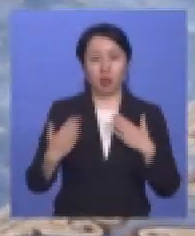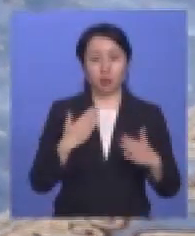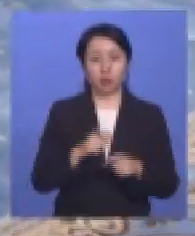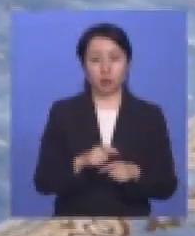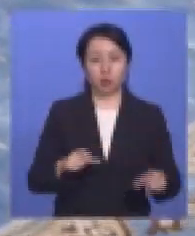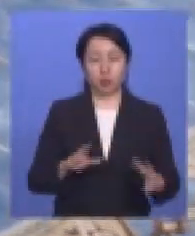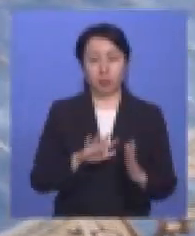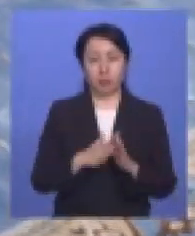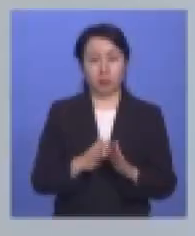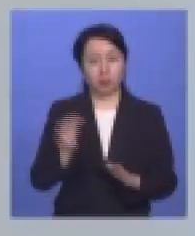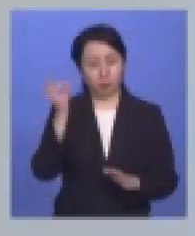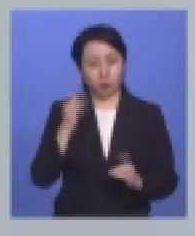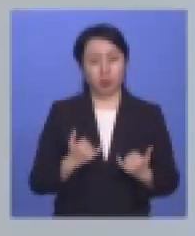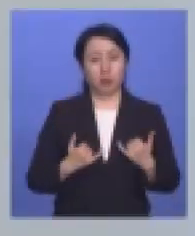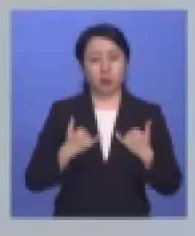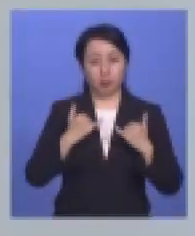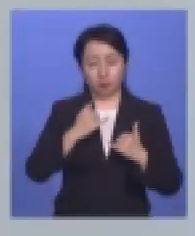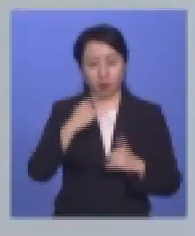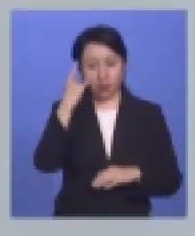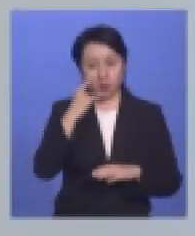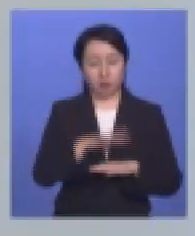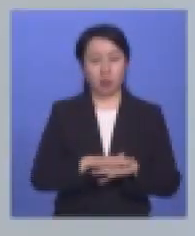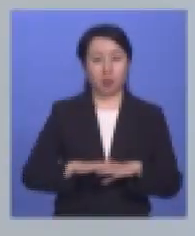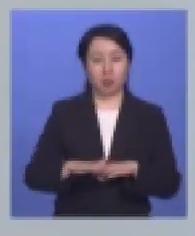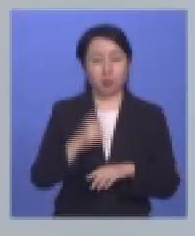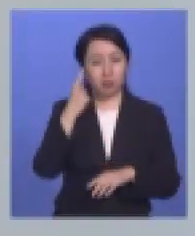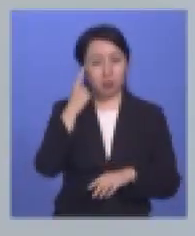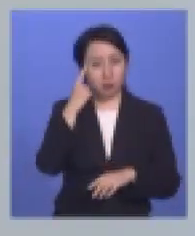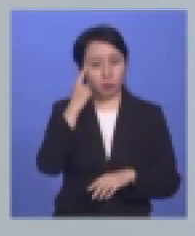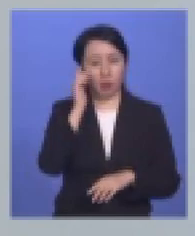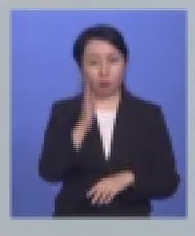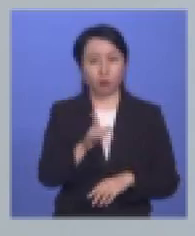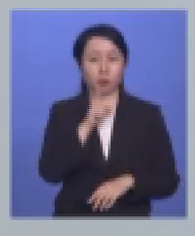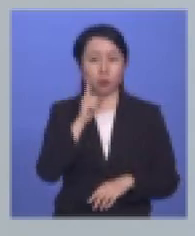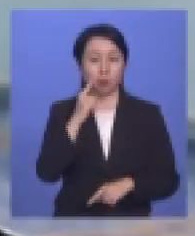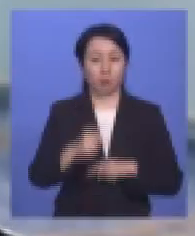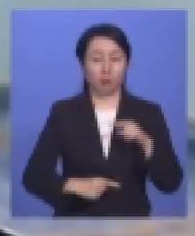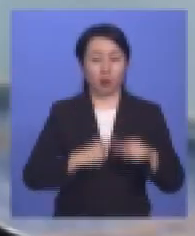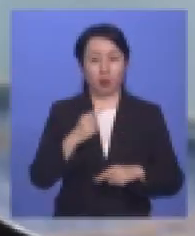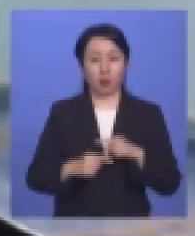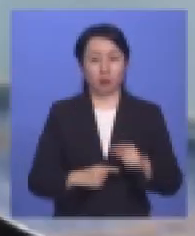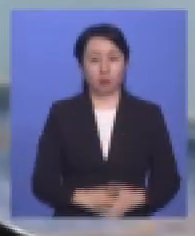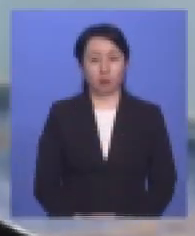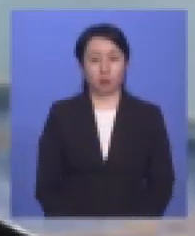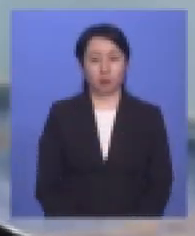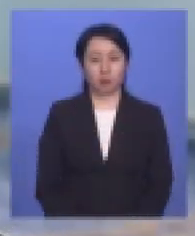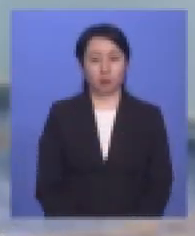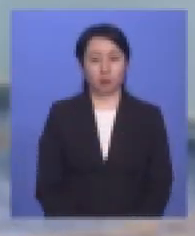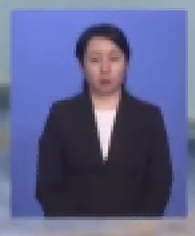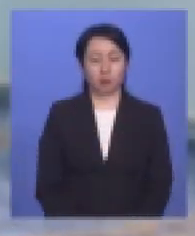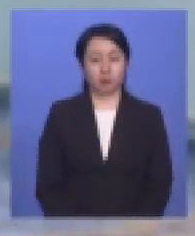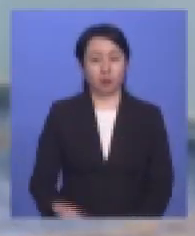жителям села, чтят традиции, обычаи казахского народа и задумываются о будущем молодого поколения. Наша задача –